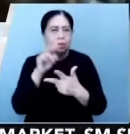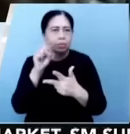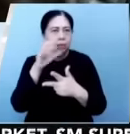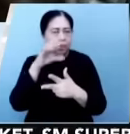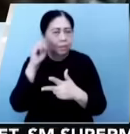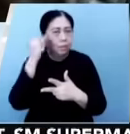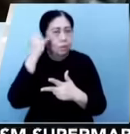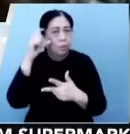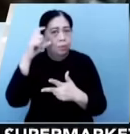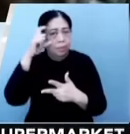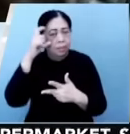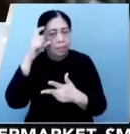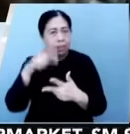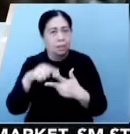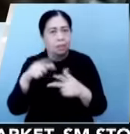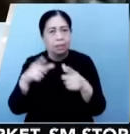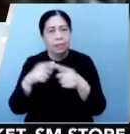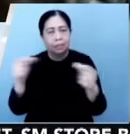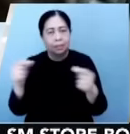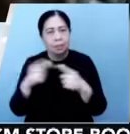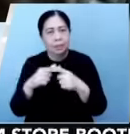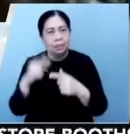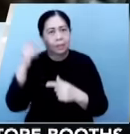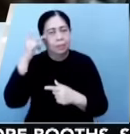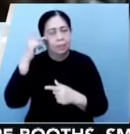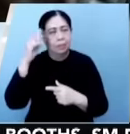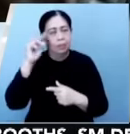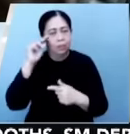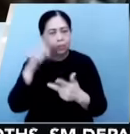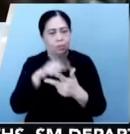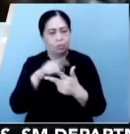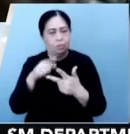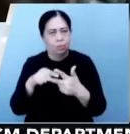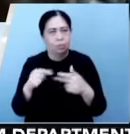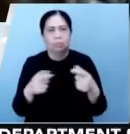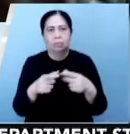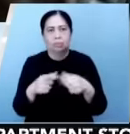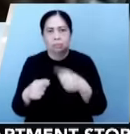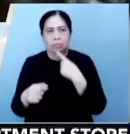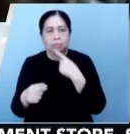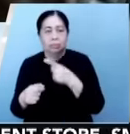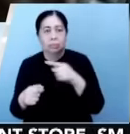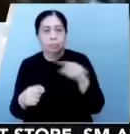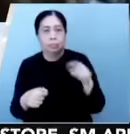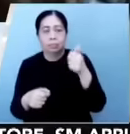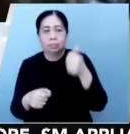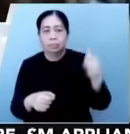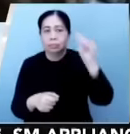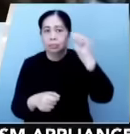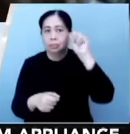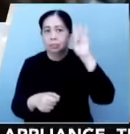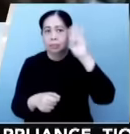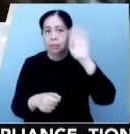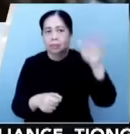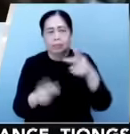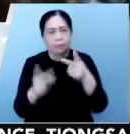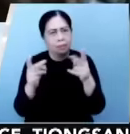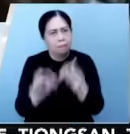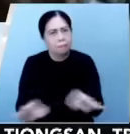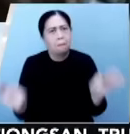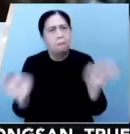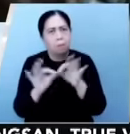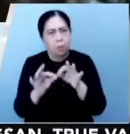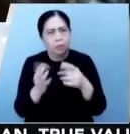at Japanese Prime Minister Kishida Fumio na ayon kay U.S. Secretary of State Anthony Blinken ay napakahalagang plataforma